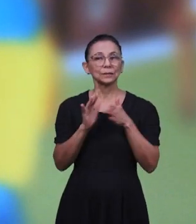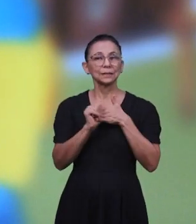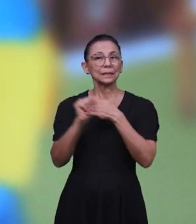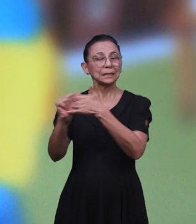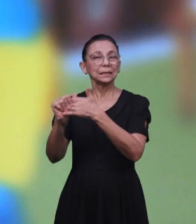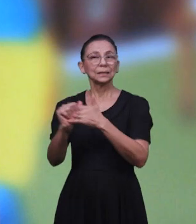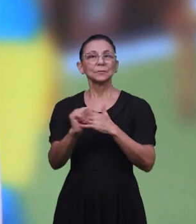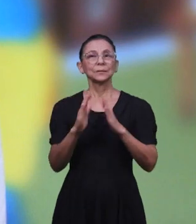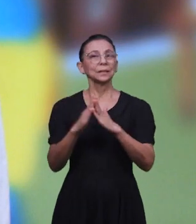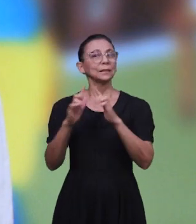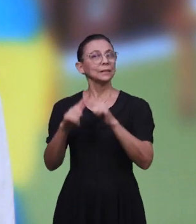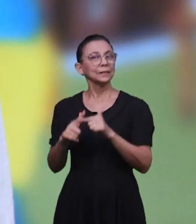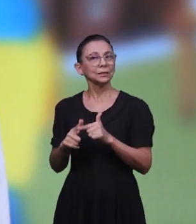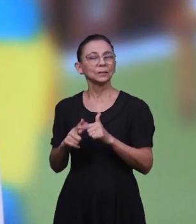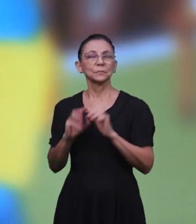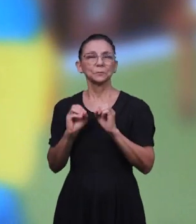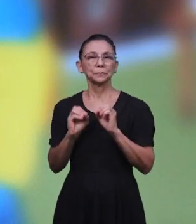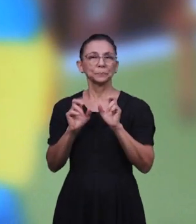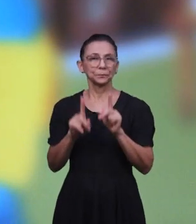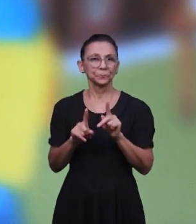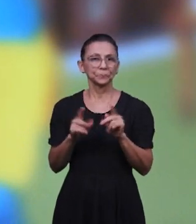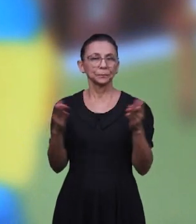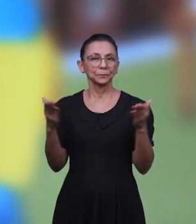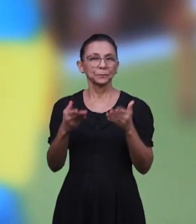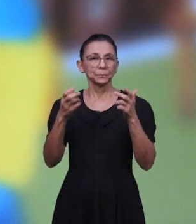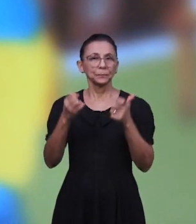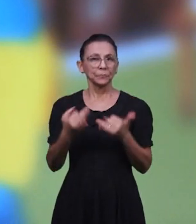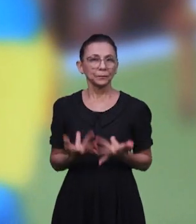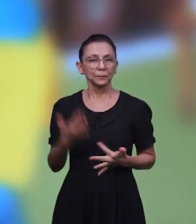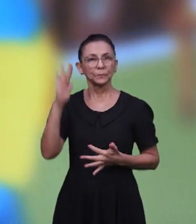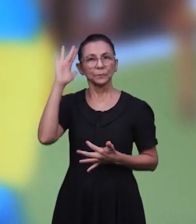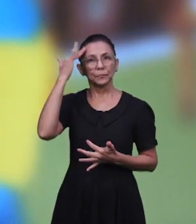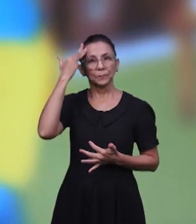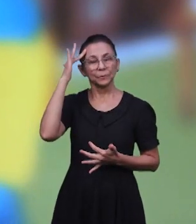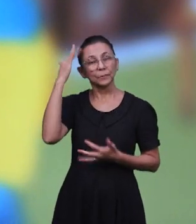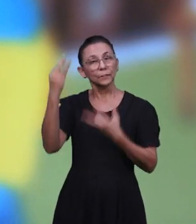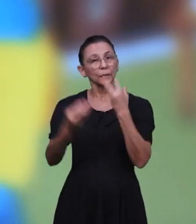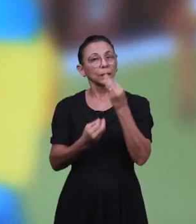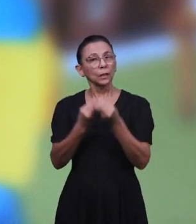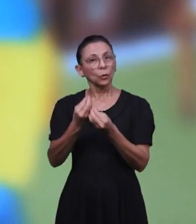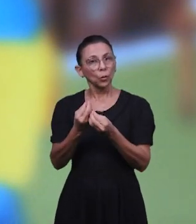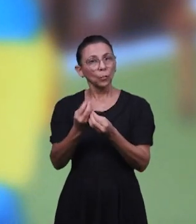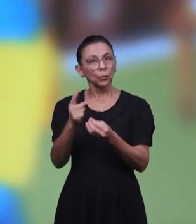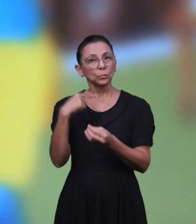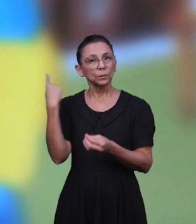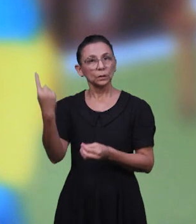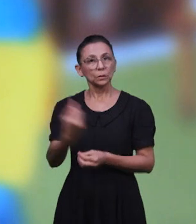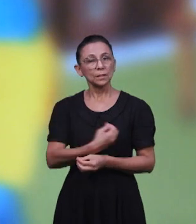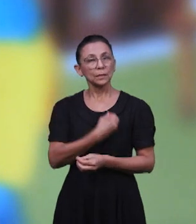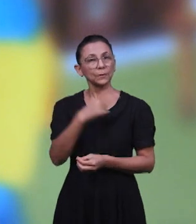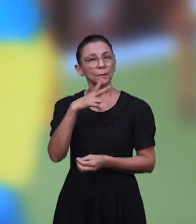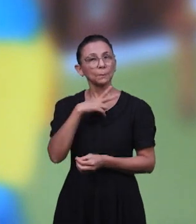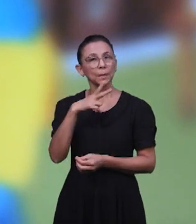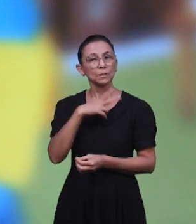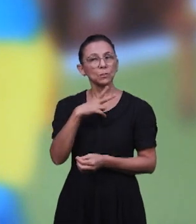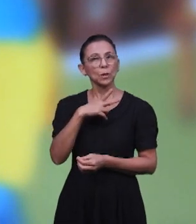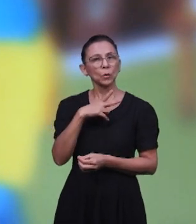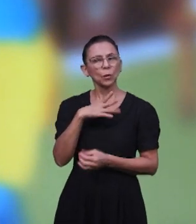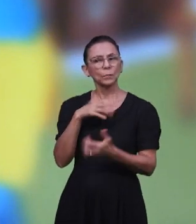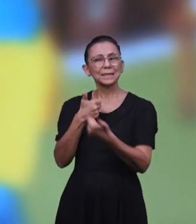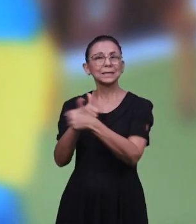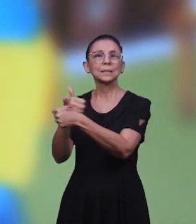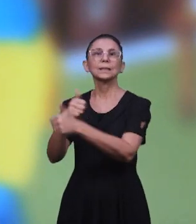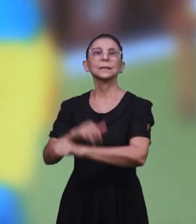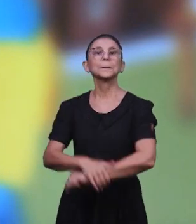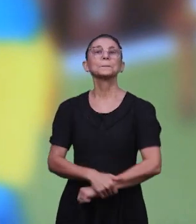troupeau. Donc maintenant, nous allons comprendre comment, dans notre vie, nous allons suivre